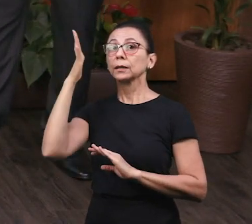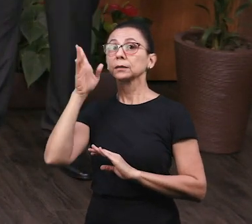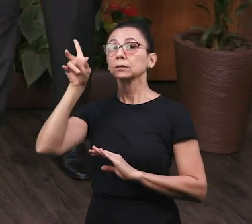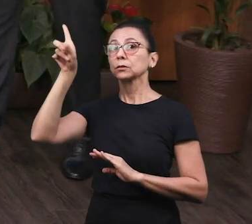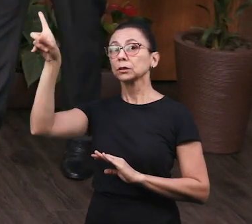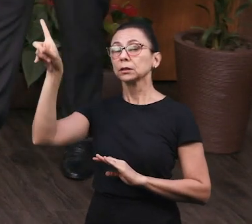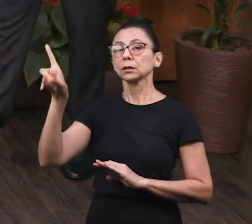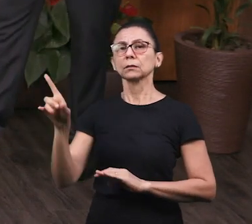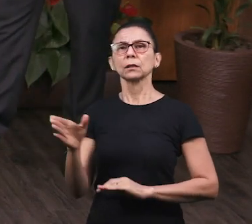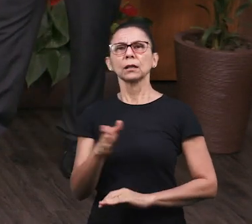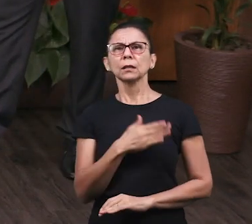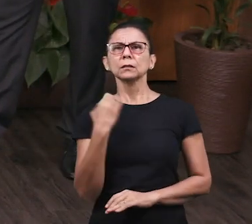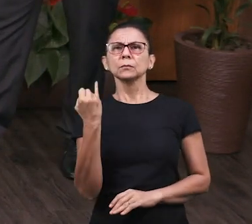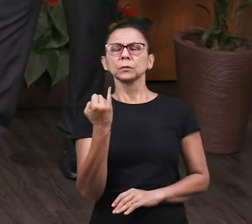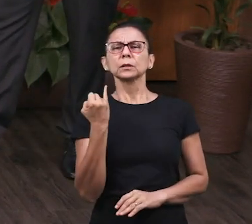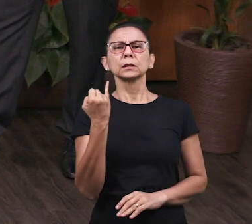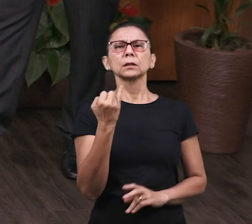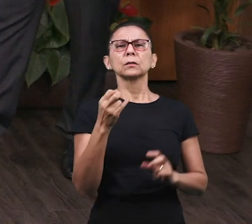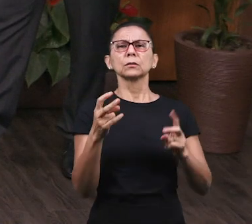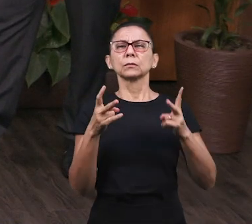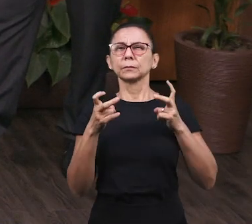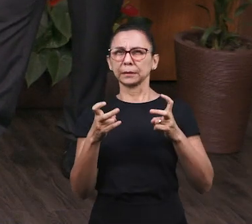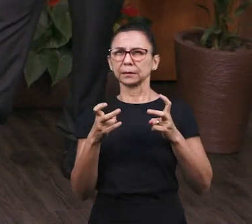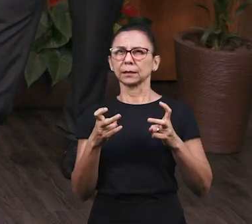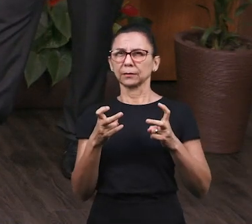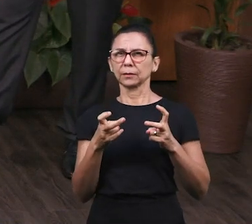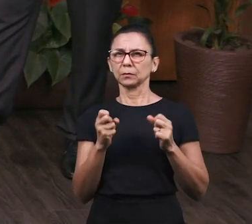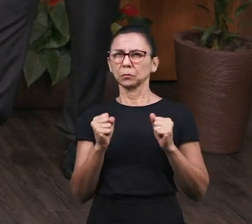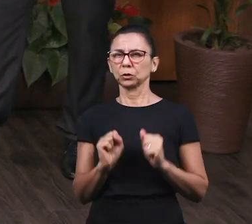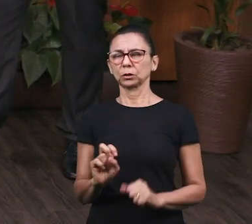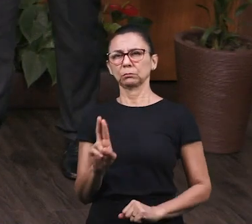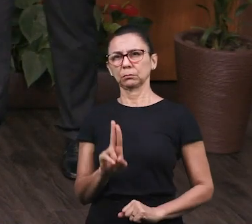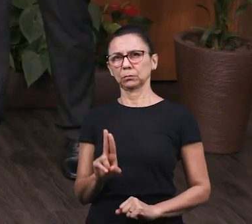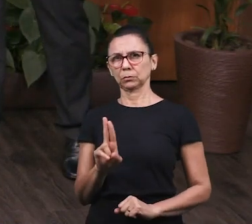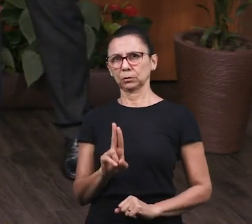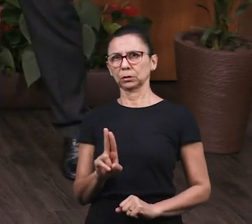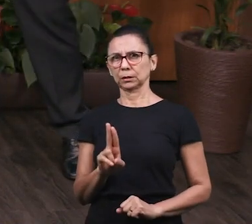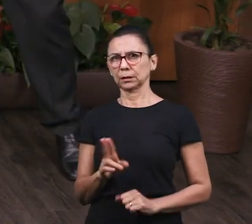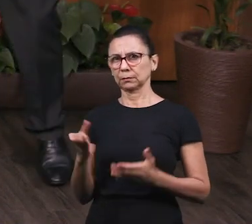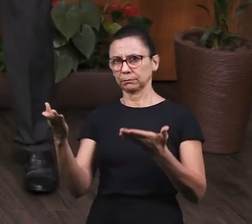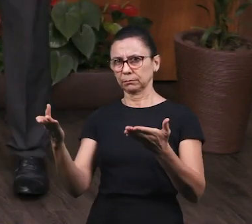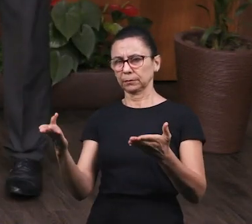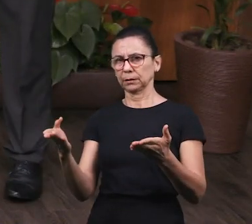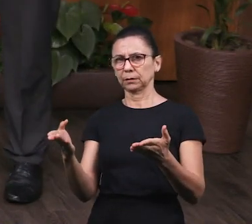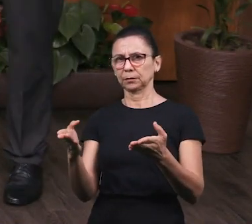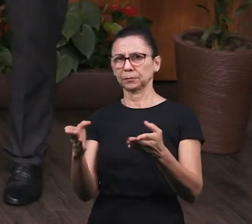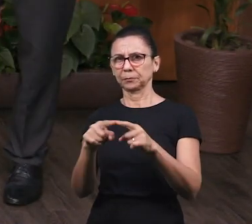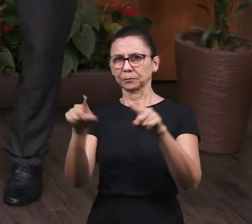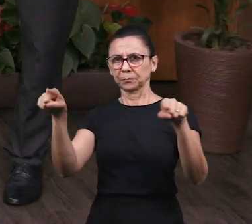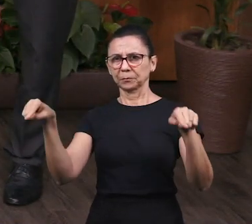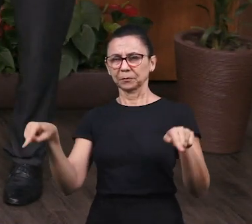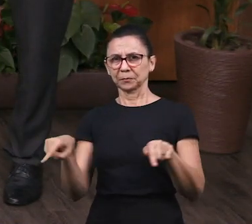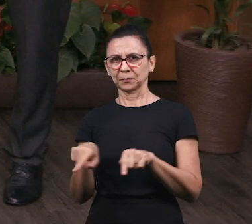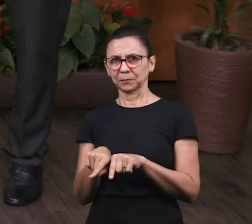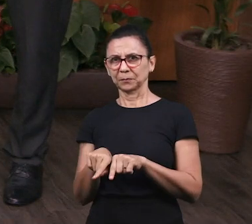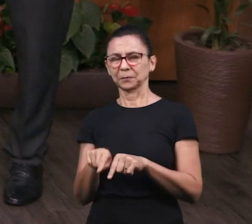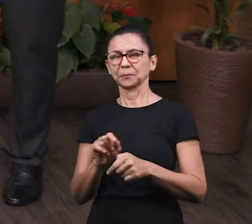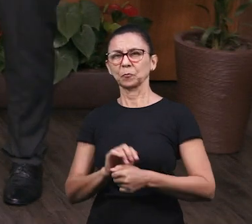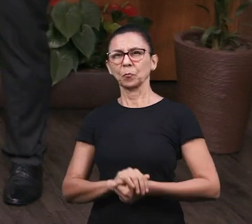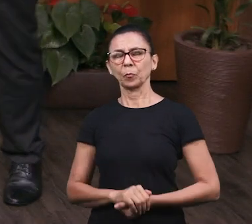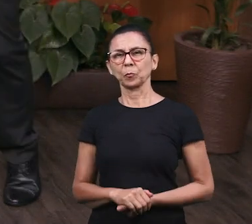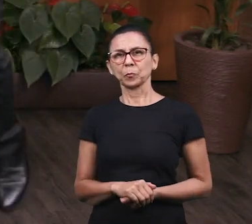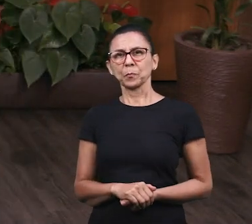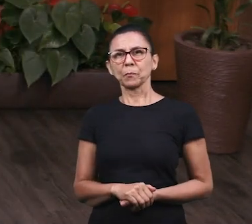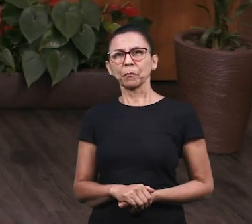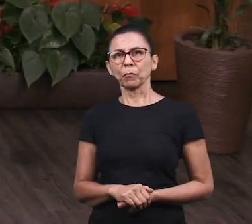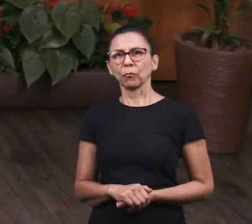selon ce que le Seigneur a révélé. Il est important ce jour d'observer, et nous pouvons même utiliser la maquette, qui au moment de passer par